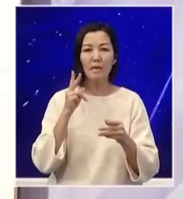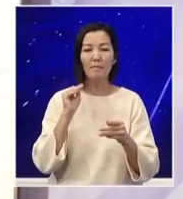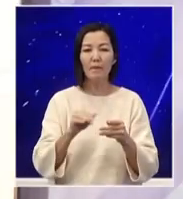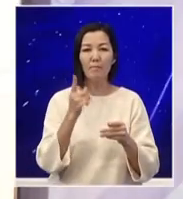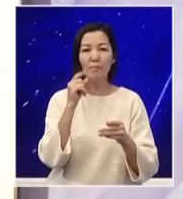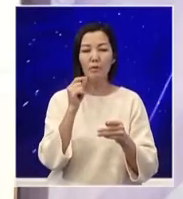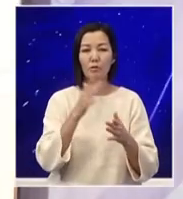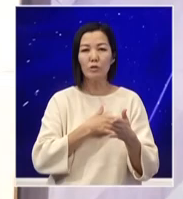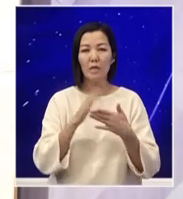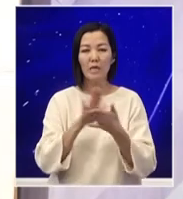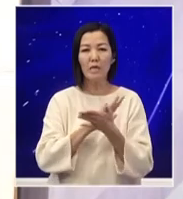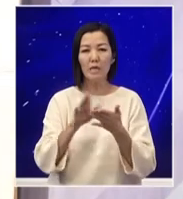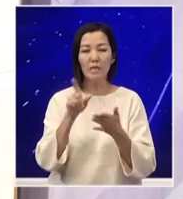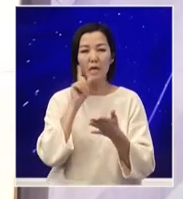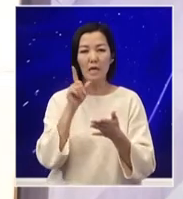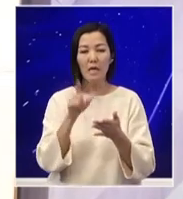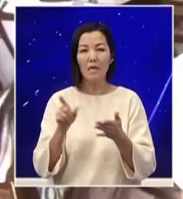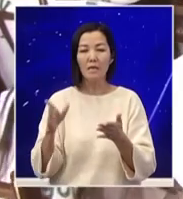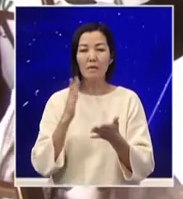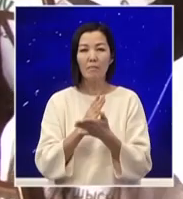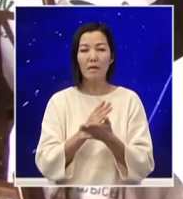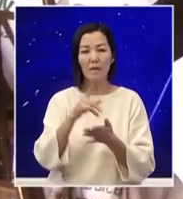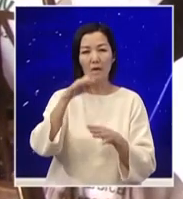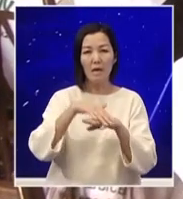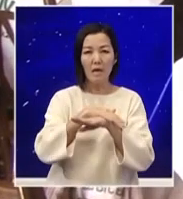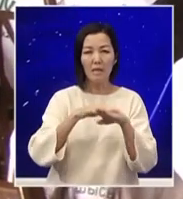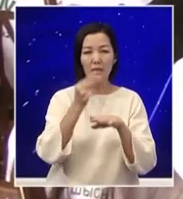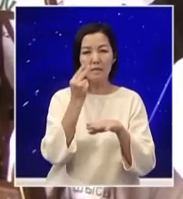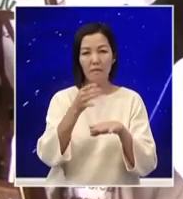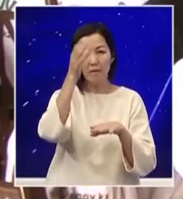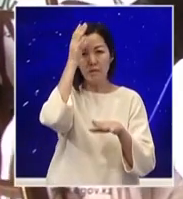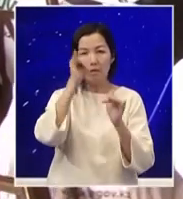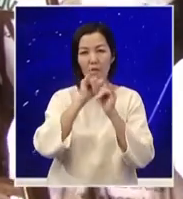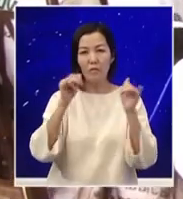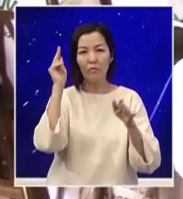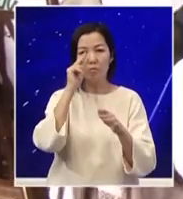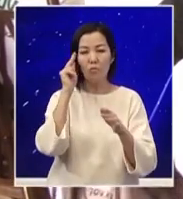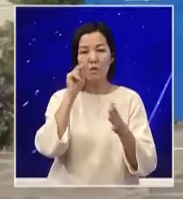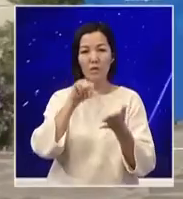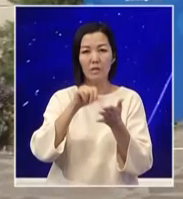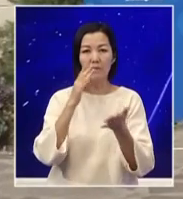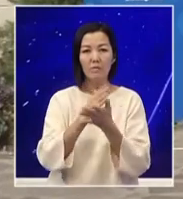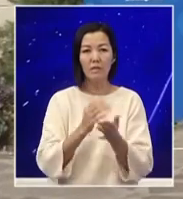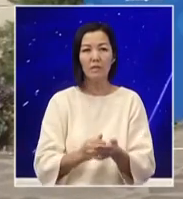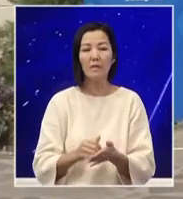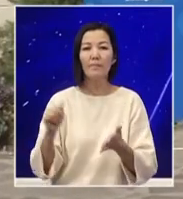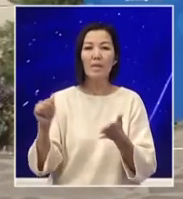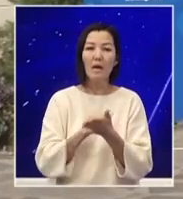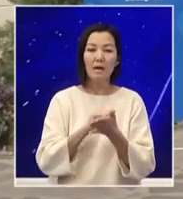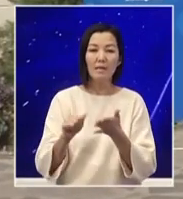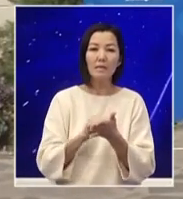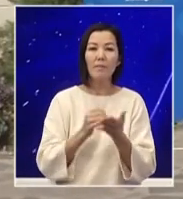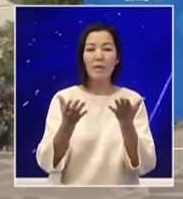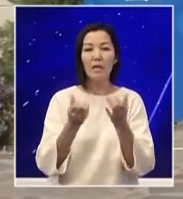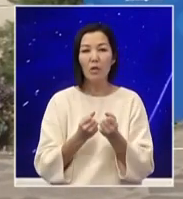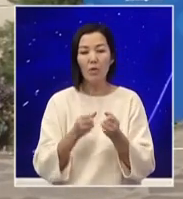ерікті бар. Бүгінде олардың 400-ден астамы халықтың цифрлық сауаттылығын арттыру үшін білімдерін жетілдіруде. Анықтамалар, құжаттар рәсімдеуге